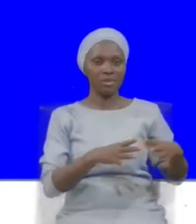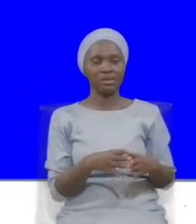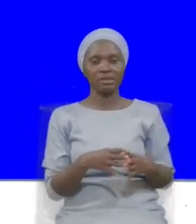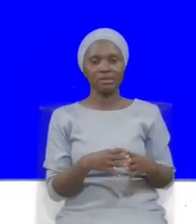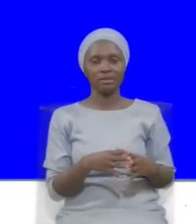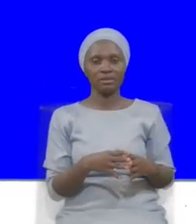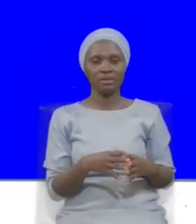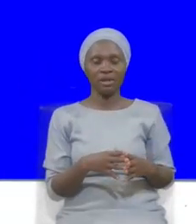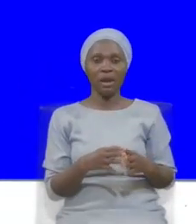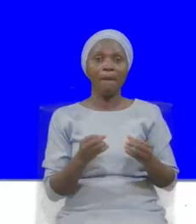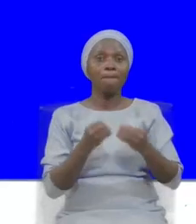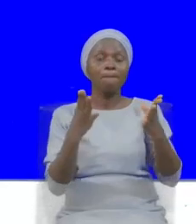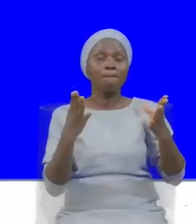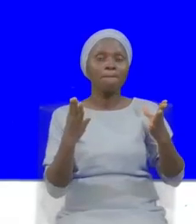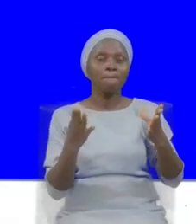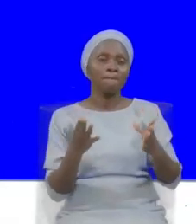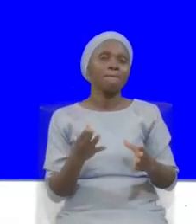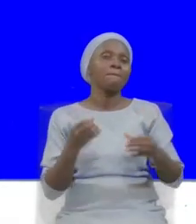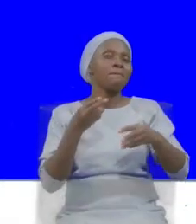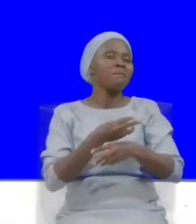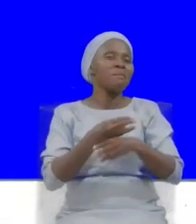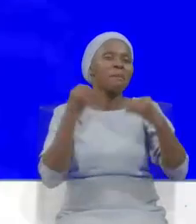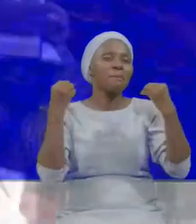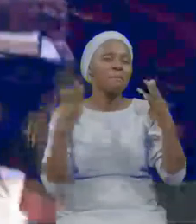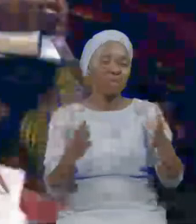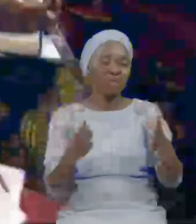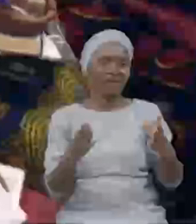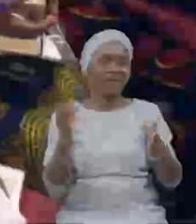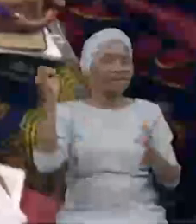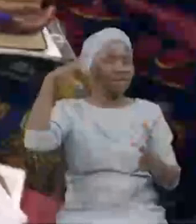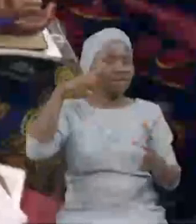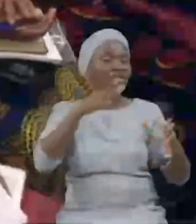de grâces multiples viendront sur vous ce soir,